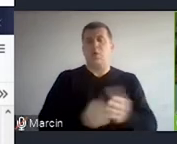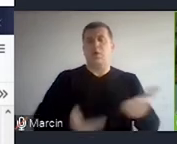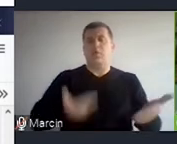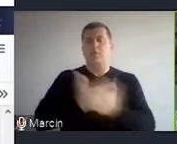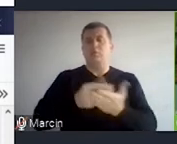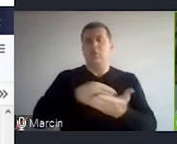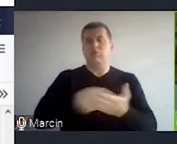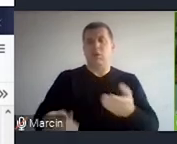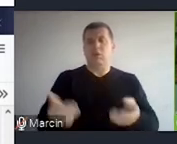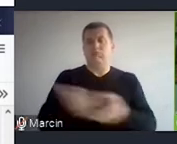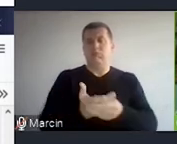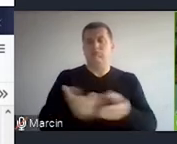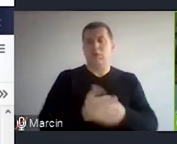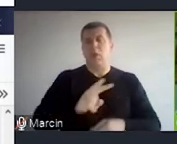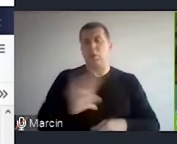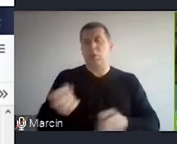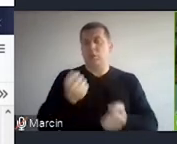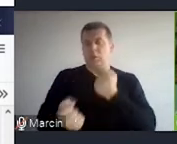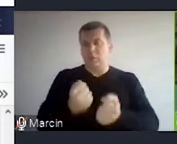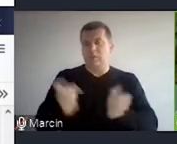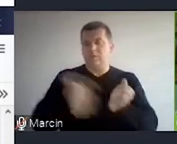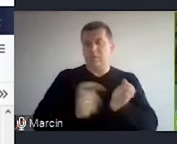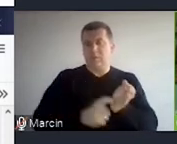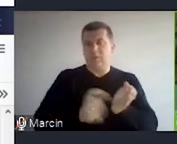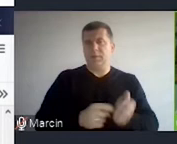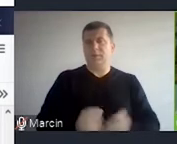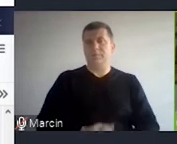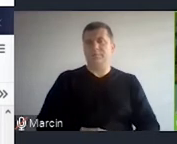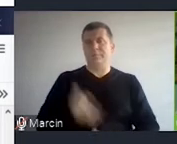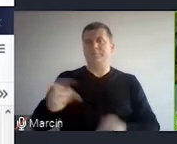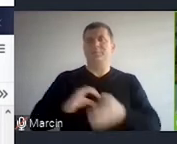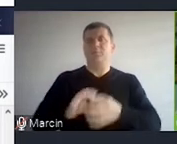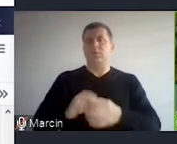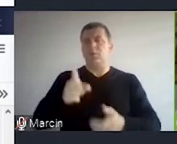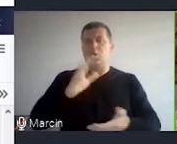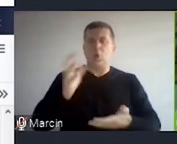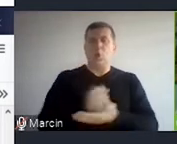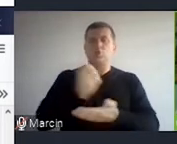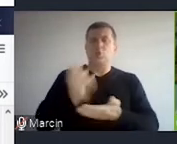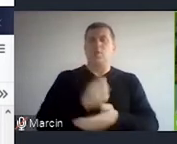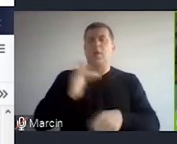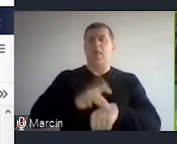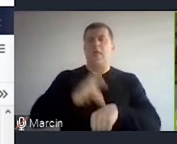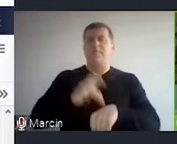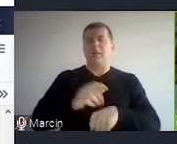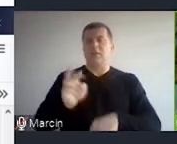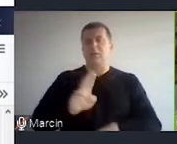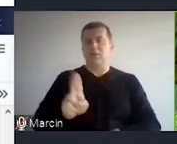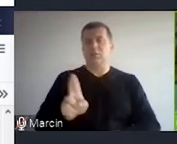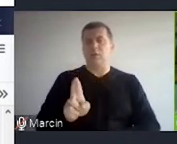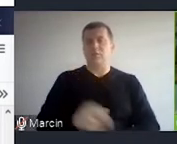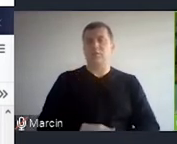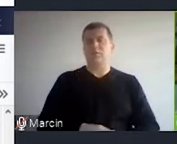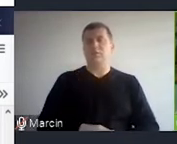ten drugi bardziej skomplikowany i bardziej wymagający, związany z osiąganiem efektu rzeczowego już